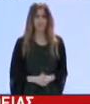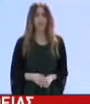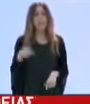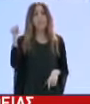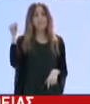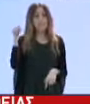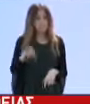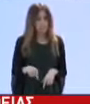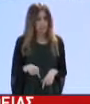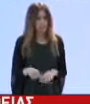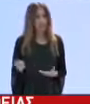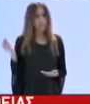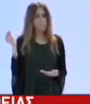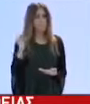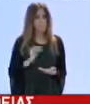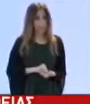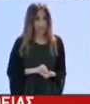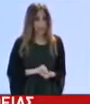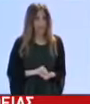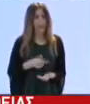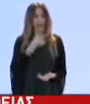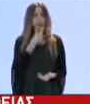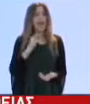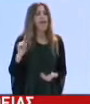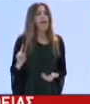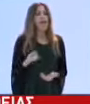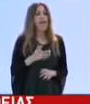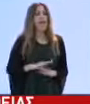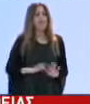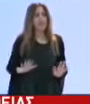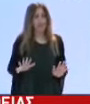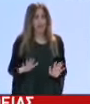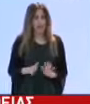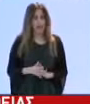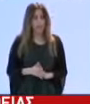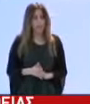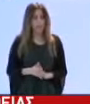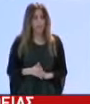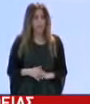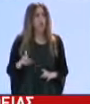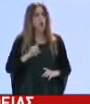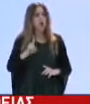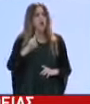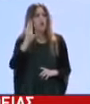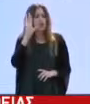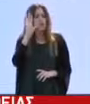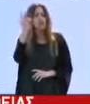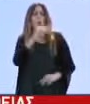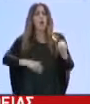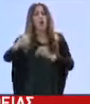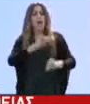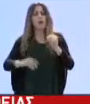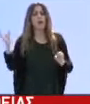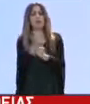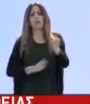δημιουργούνται και πάλι οι συνθήκες όχι απλά για μια εκλογική νίκη, αλλά για μια